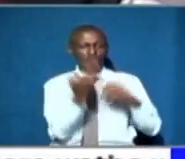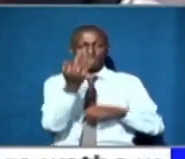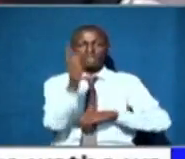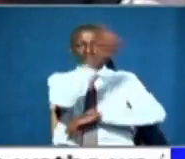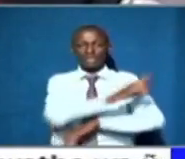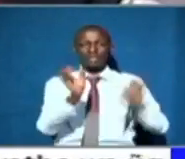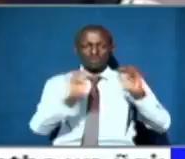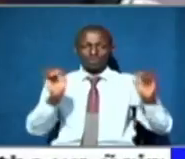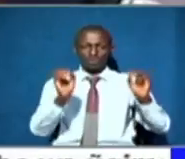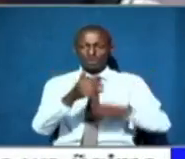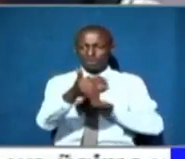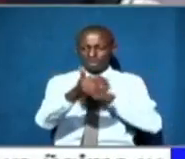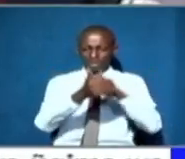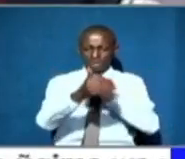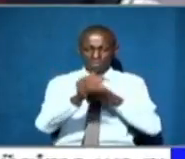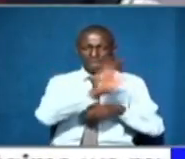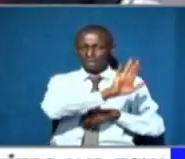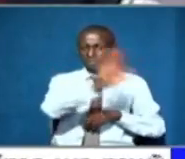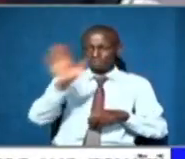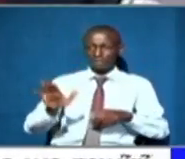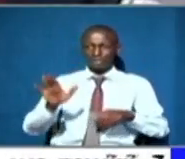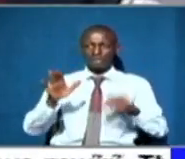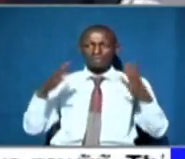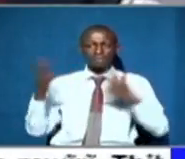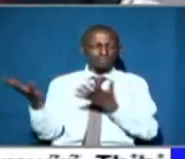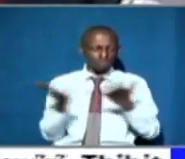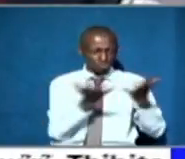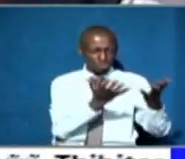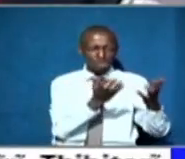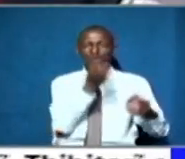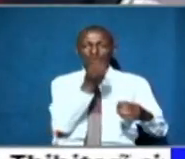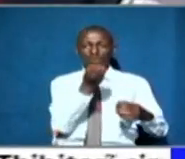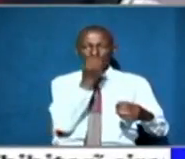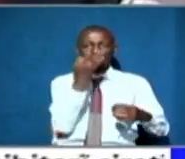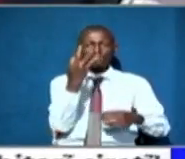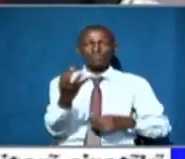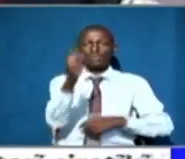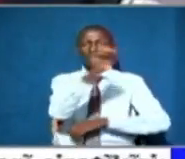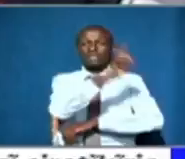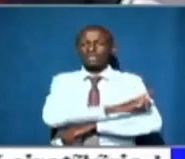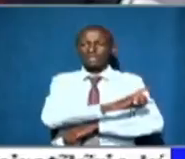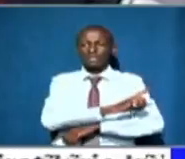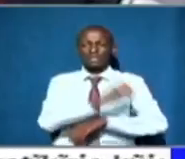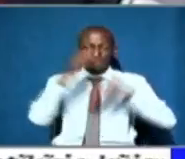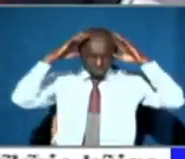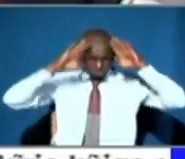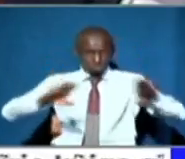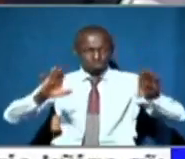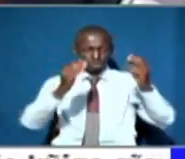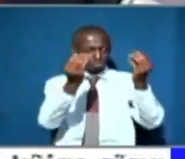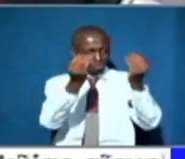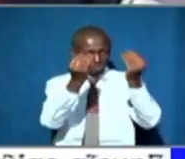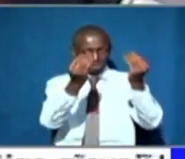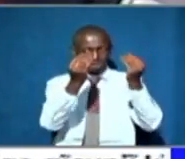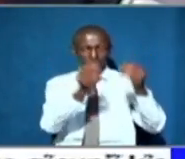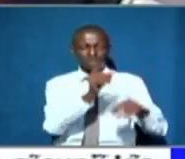yagirirwo majirani na inyue inyue ni mwagirirwo mu matwaragiririo kwa ifyo thiku ithatu macho ni mafudithio mo ithiramu kugukweto